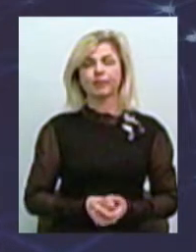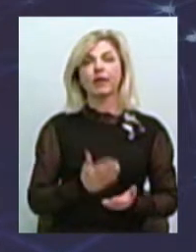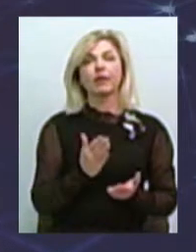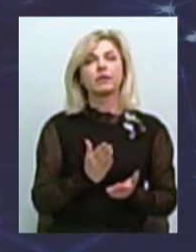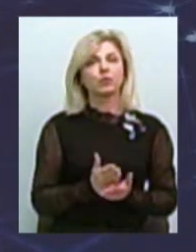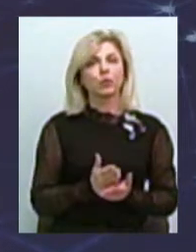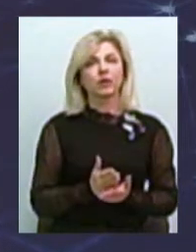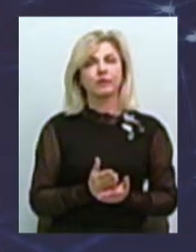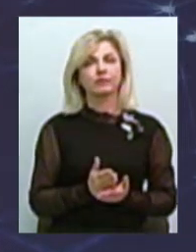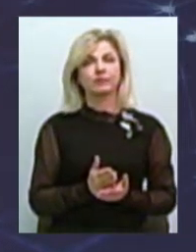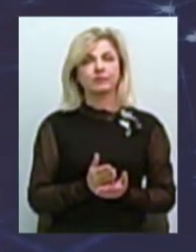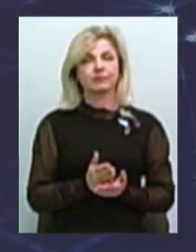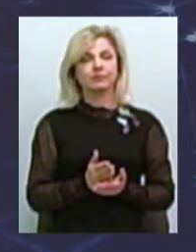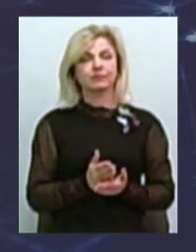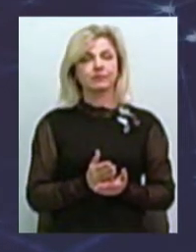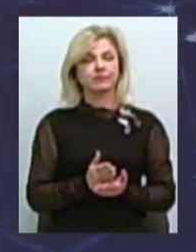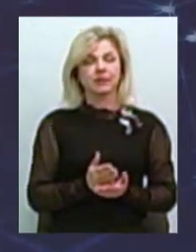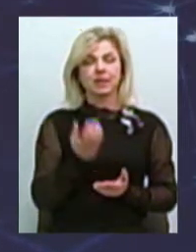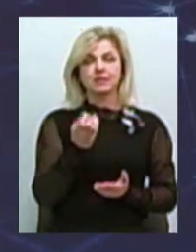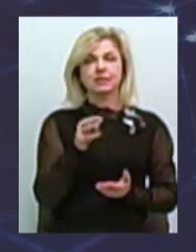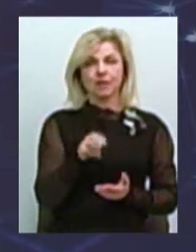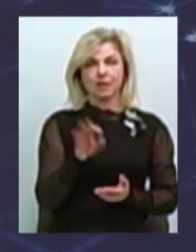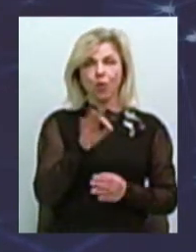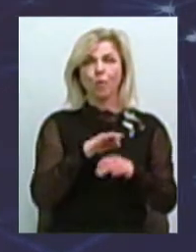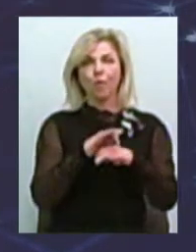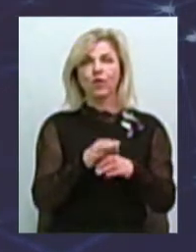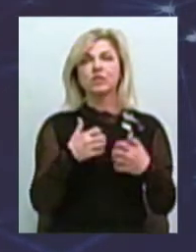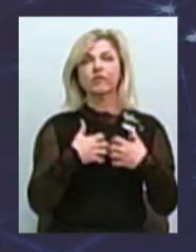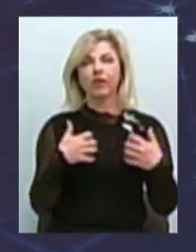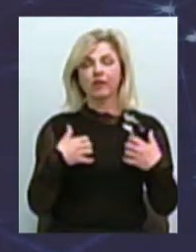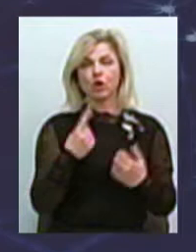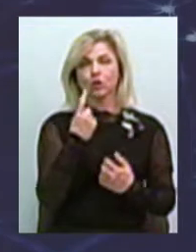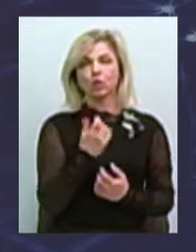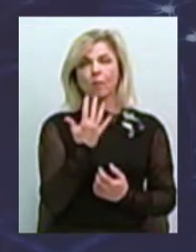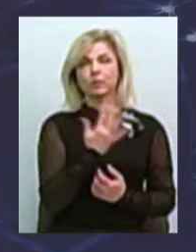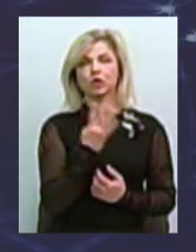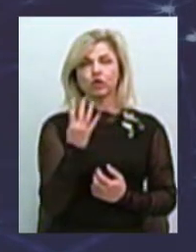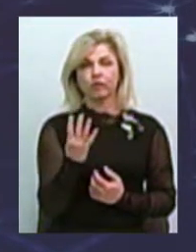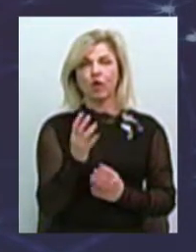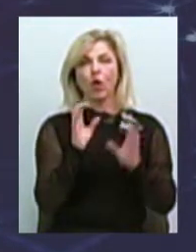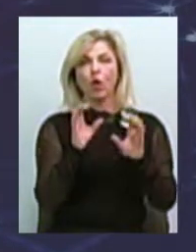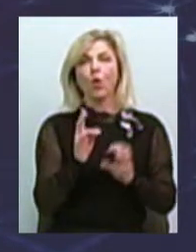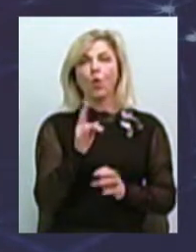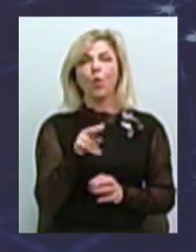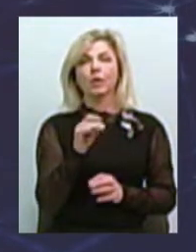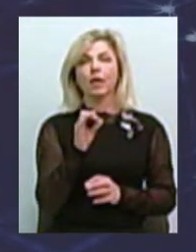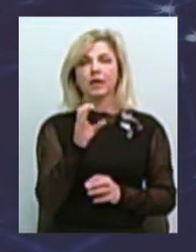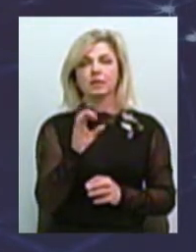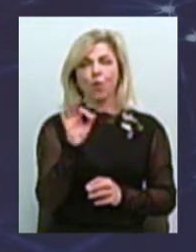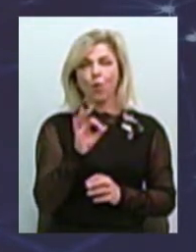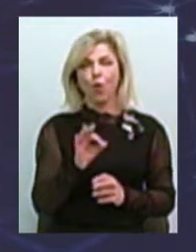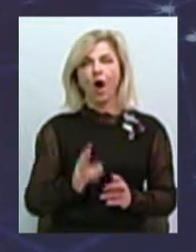існує також стаття щодо поводження з тваринами, 154 Кодексу України про